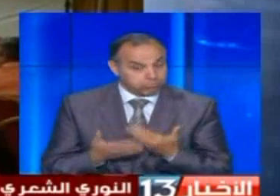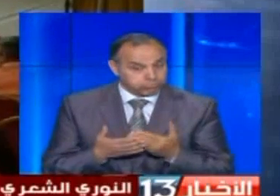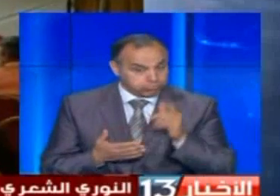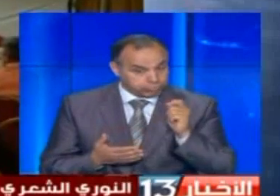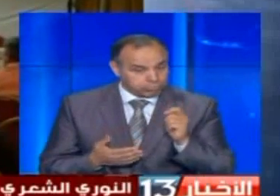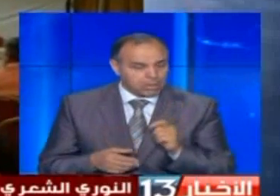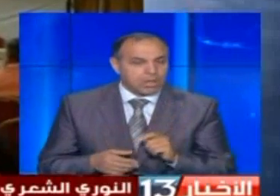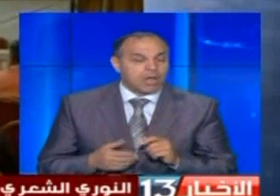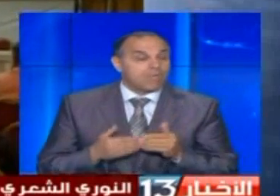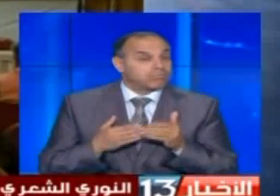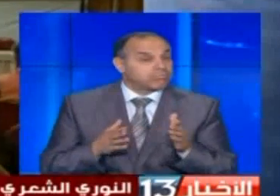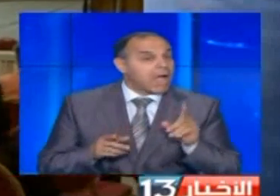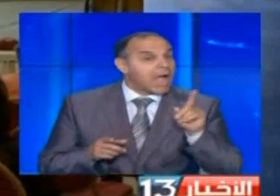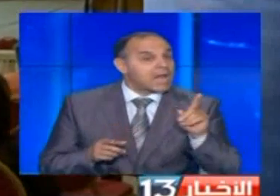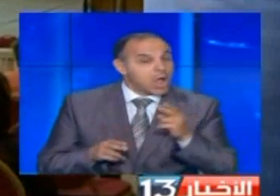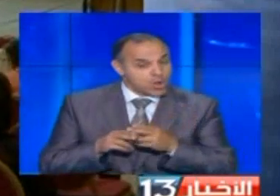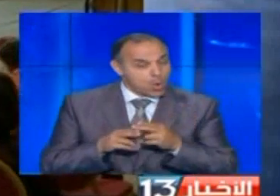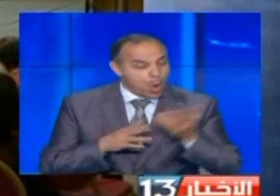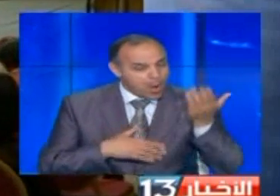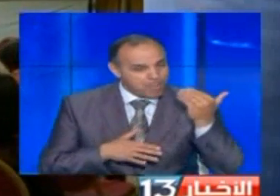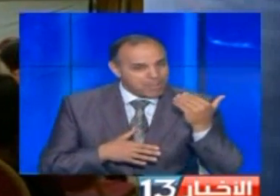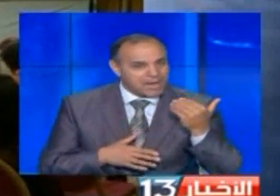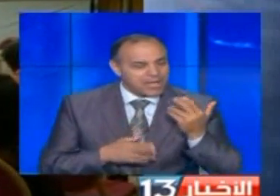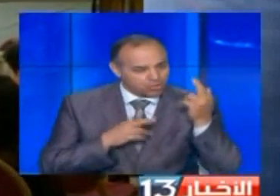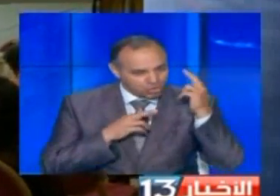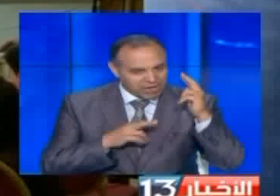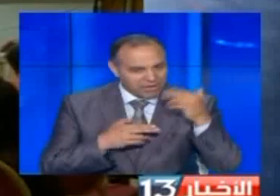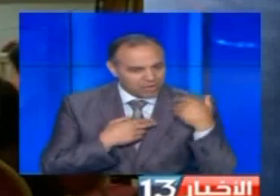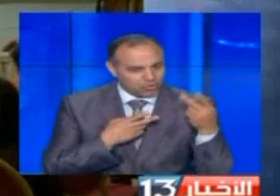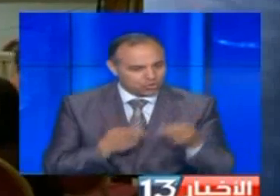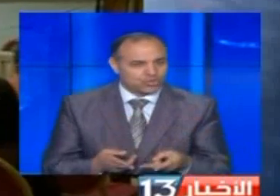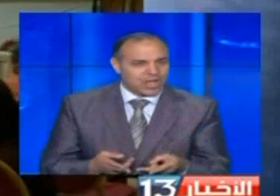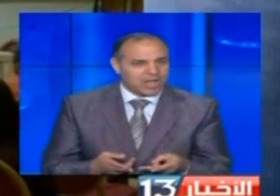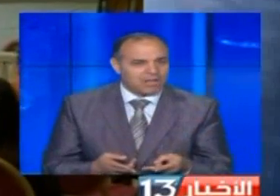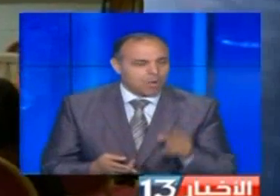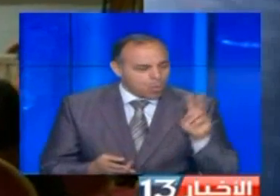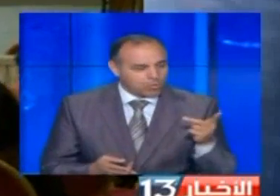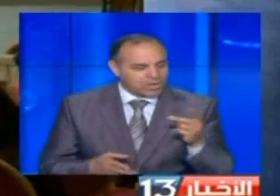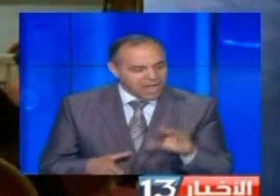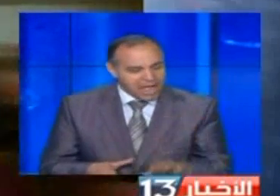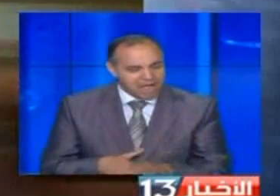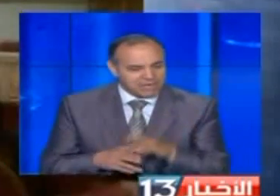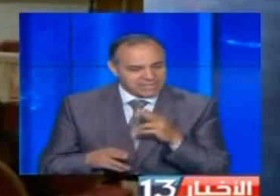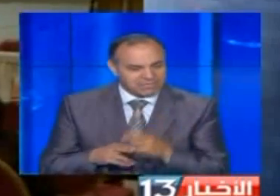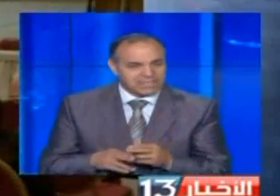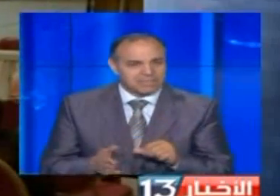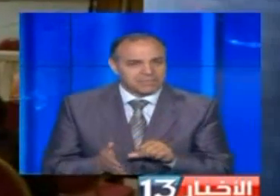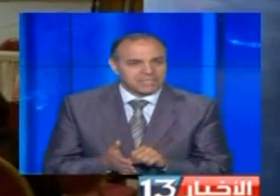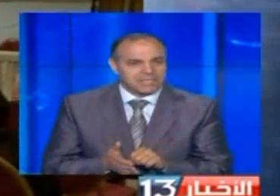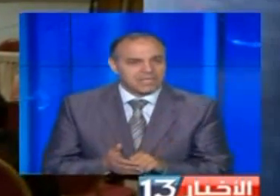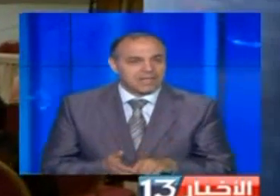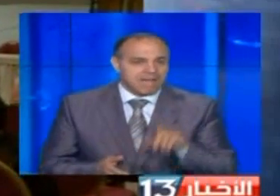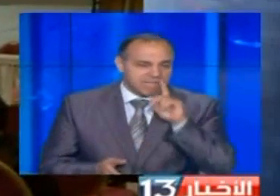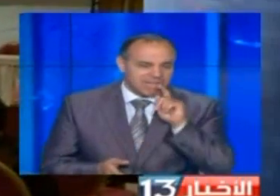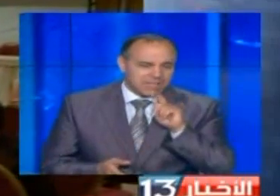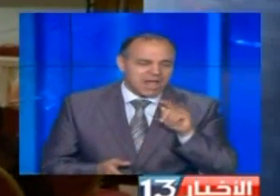وفي نفس الوقت الانفتاح على أسماء ونجوم يشرفنا برشا أن تكون حاضرة في الدورة 21 لمهرجان المدينة بصفاقس، كما الفنانة